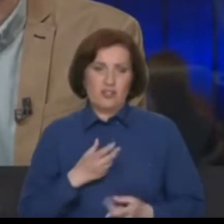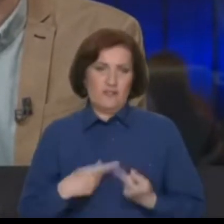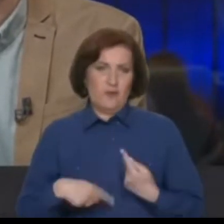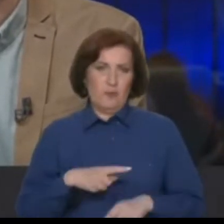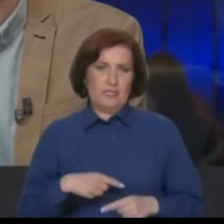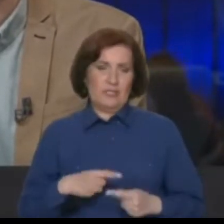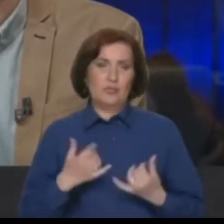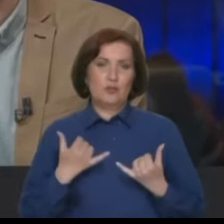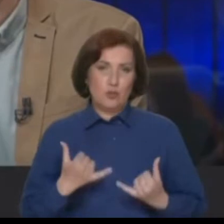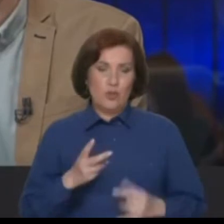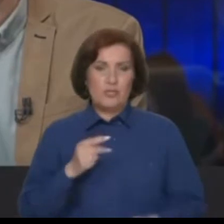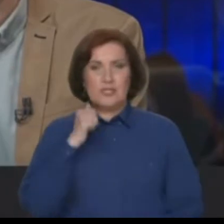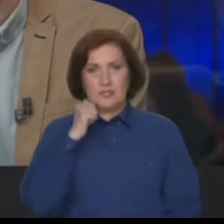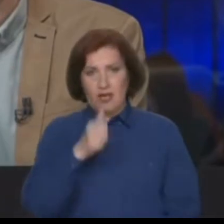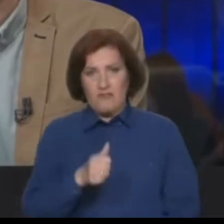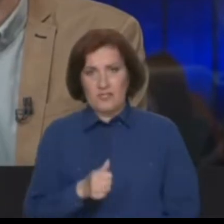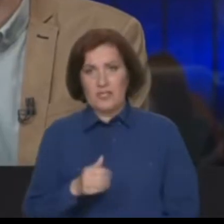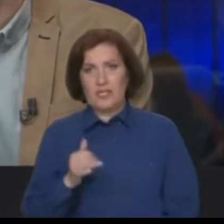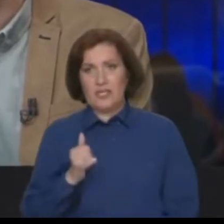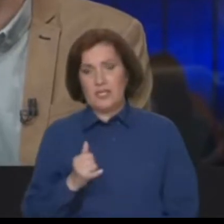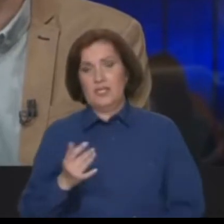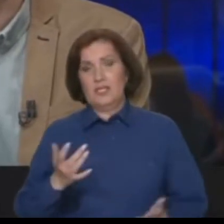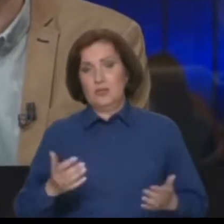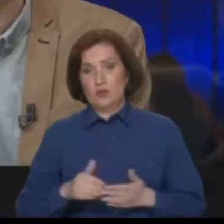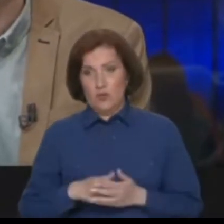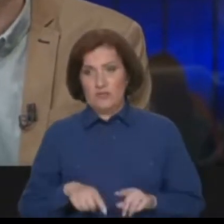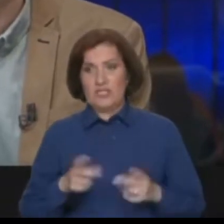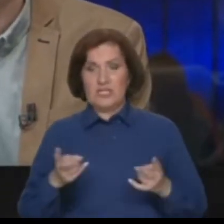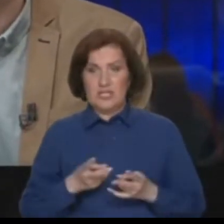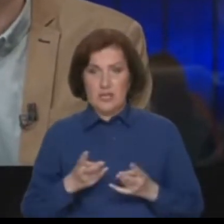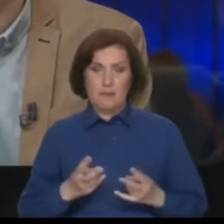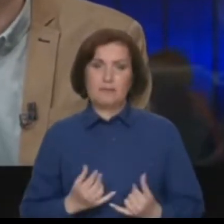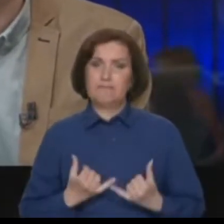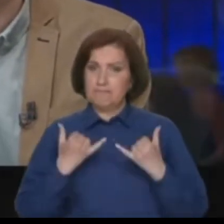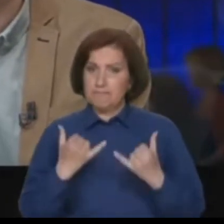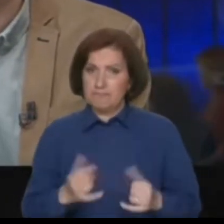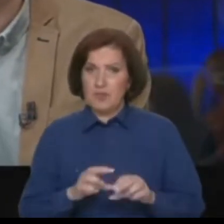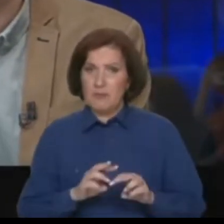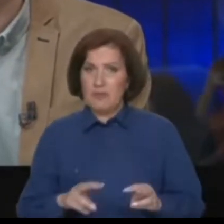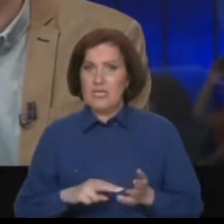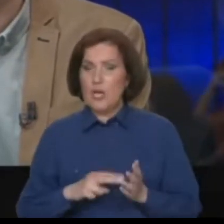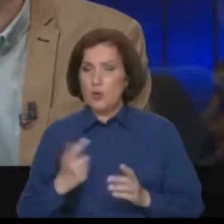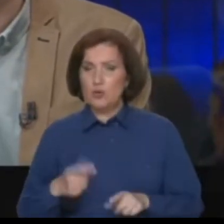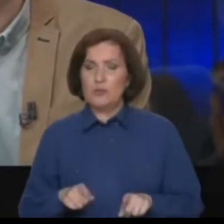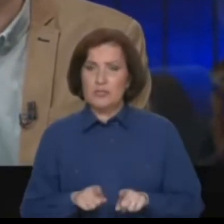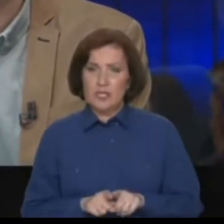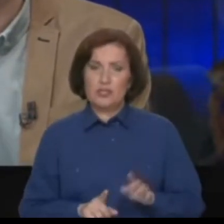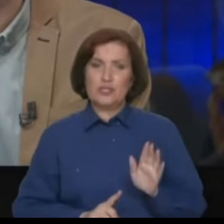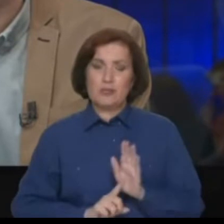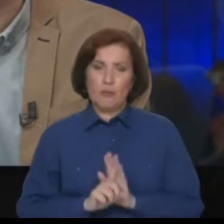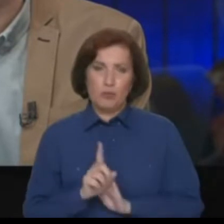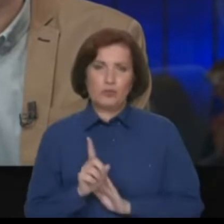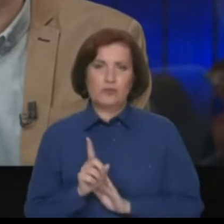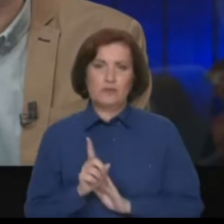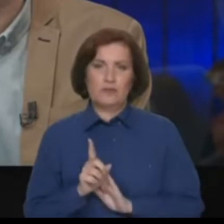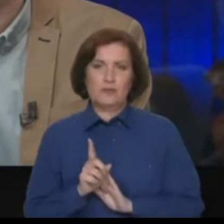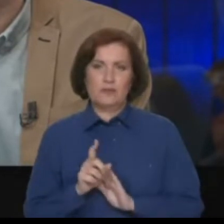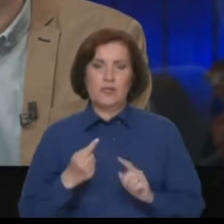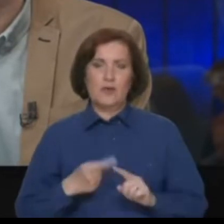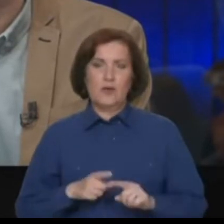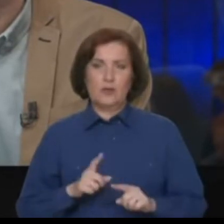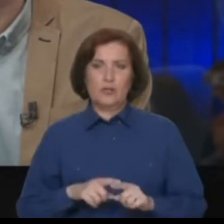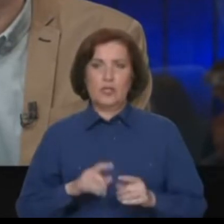і сьогодні, і буде завтра. І ну, знову ж таки, треба віддати належне, Мінекономіки теж запустив